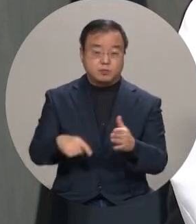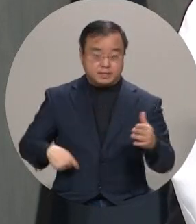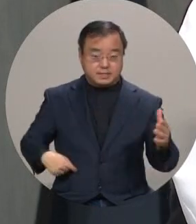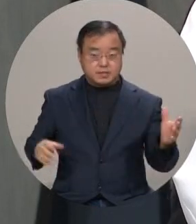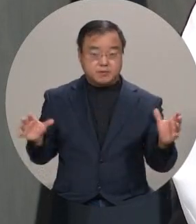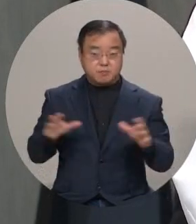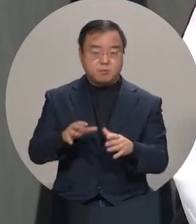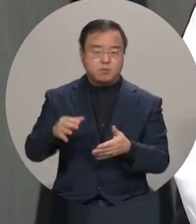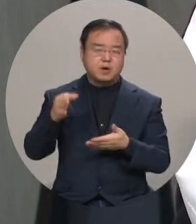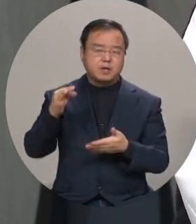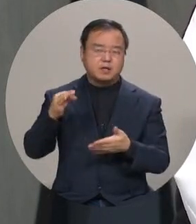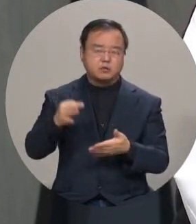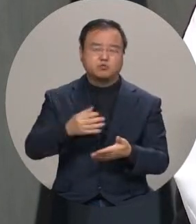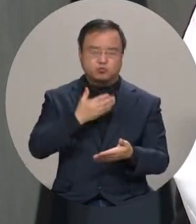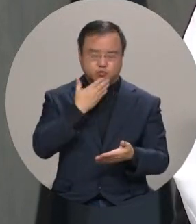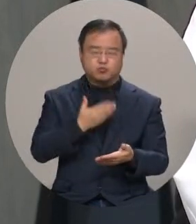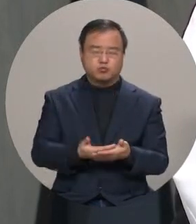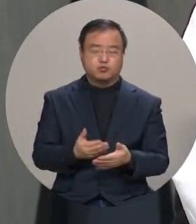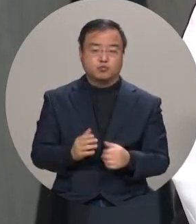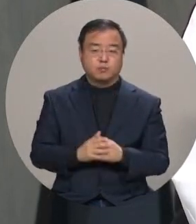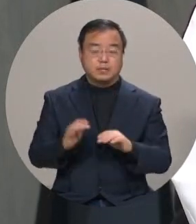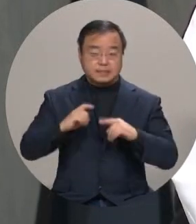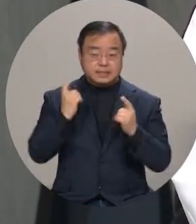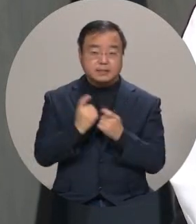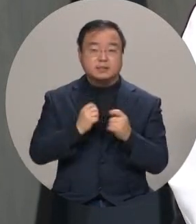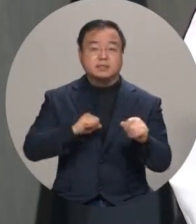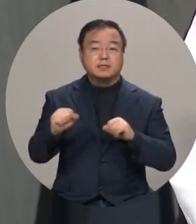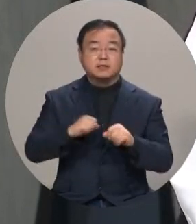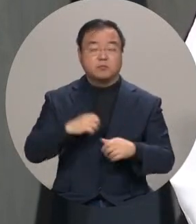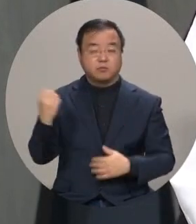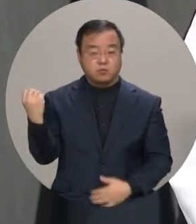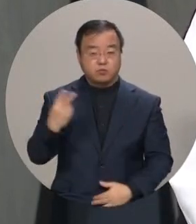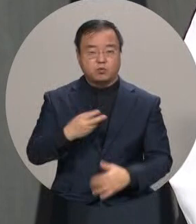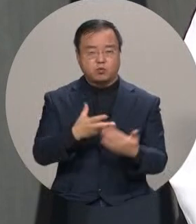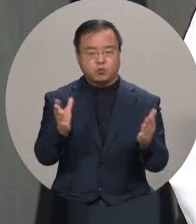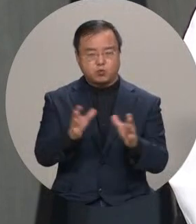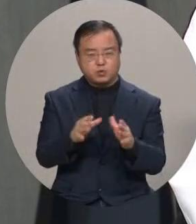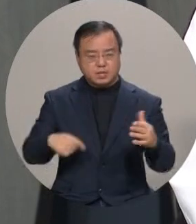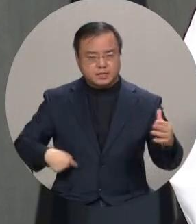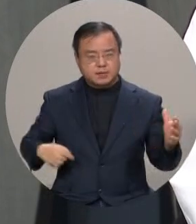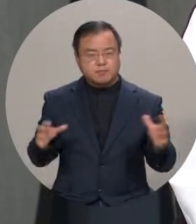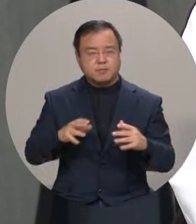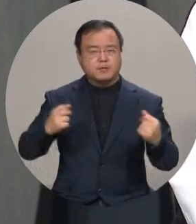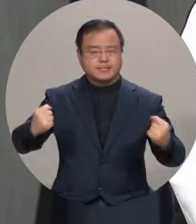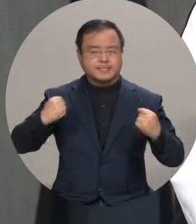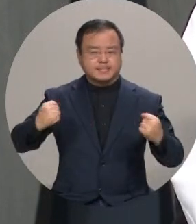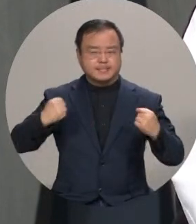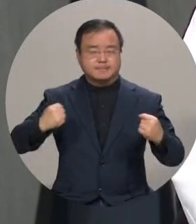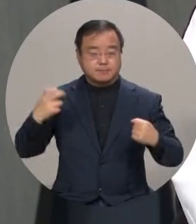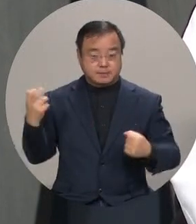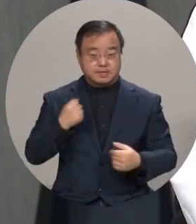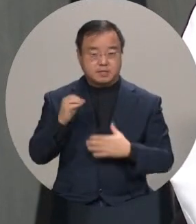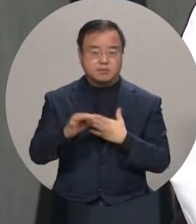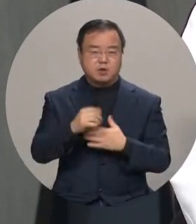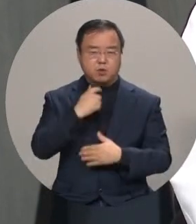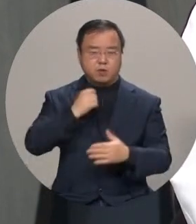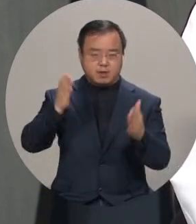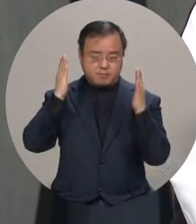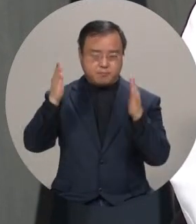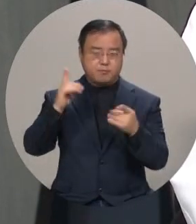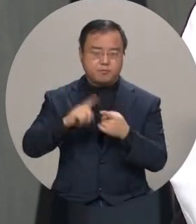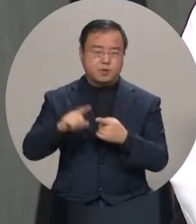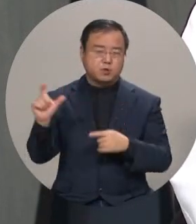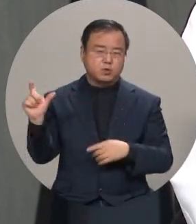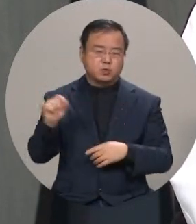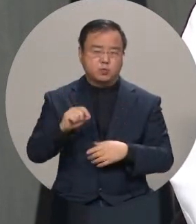가치가 중요하다고 생각을 합니다 개인의 실천과 더불어서 공동체가 협력해서 힘을 키우면 원하는 방향으로의 속도가 더욱